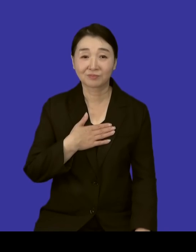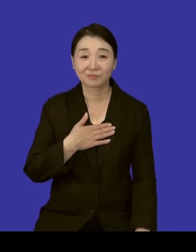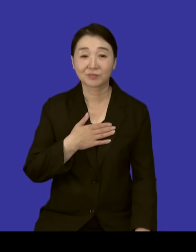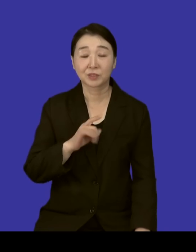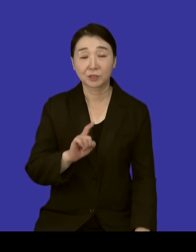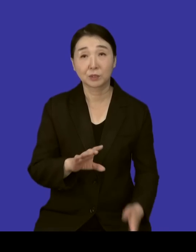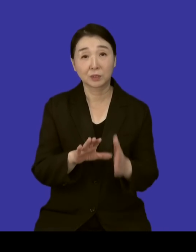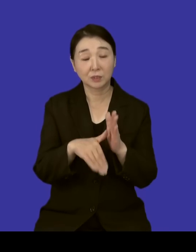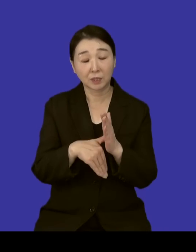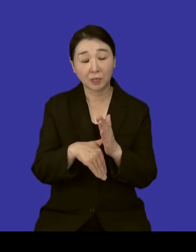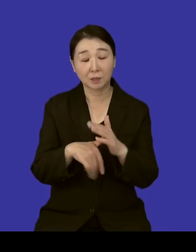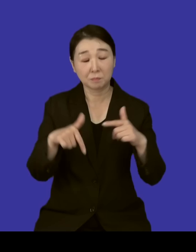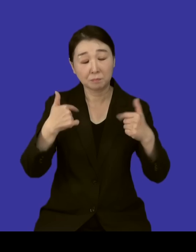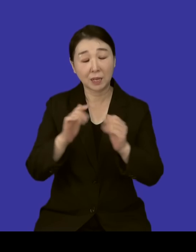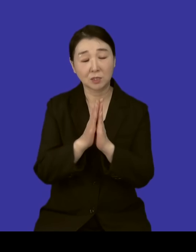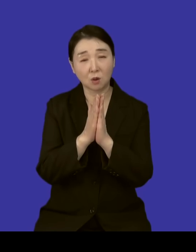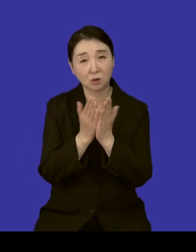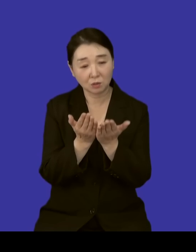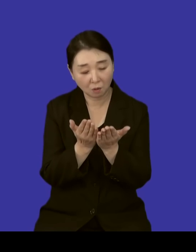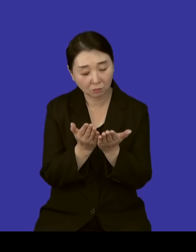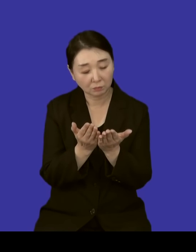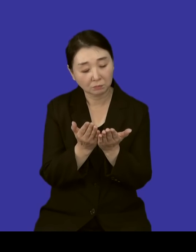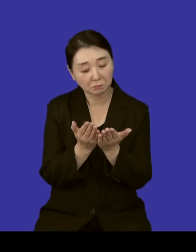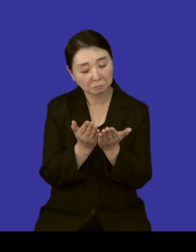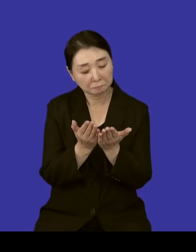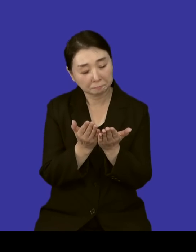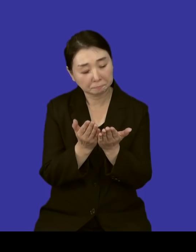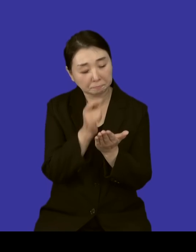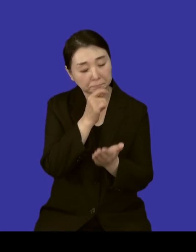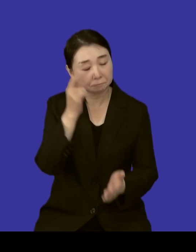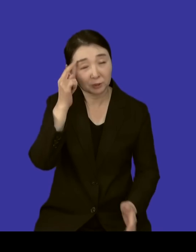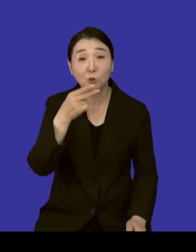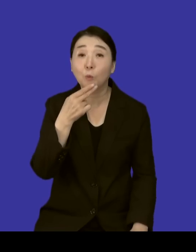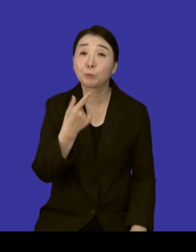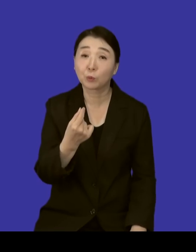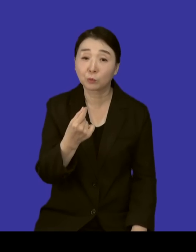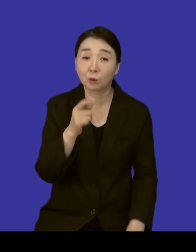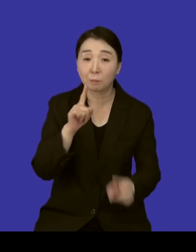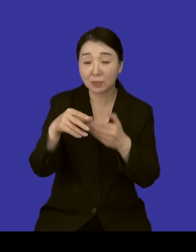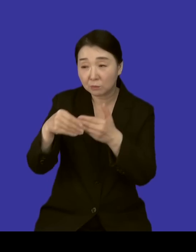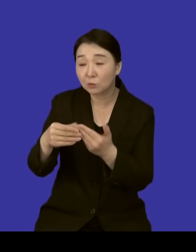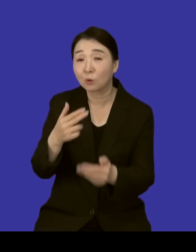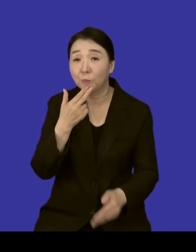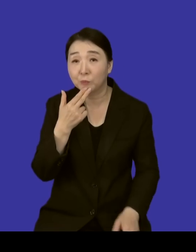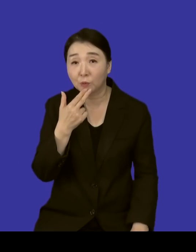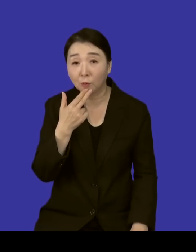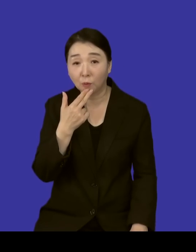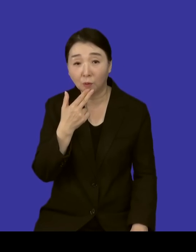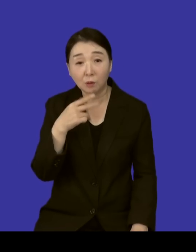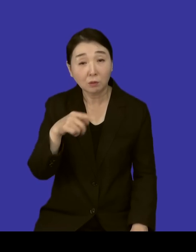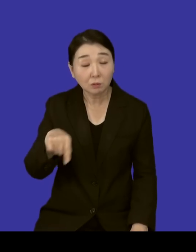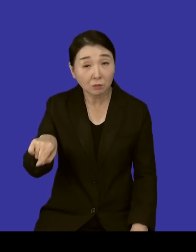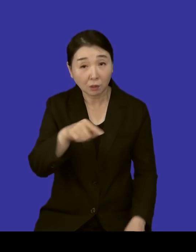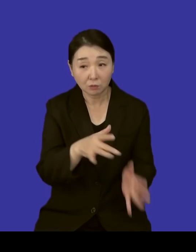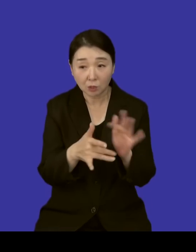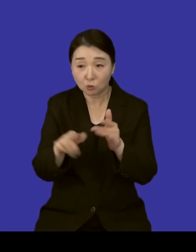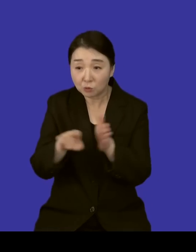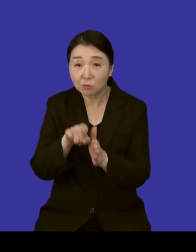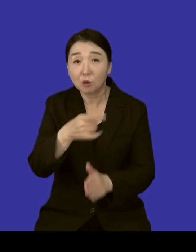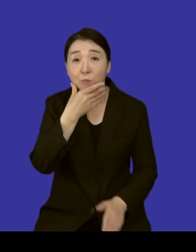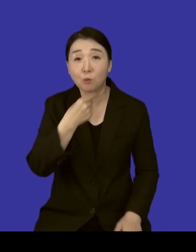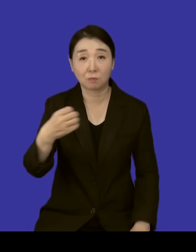그때는 큐티를 안 했으니까 말씀 인도 안 받는 것도 없고 예. 그냥 다들 예수 믿으면서 그걸 복이라고 이제